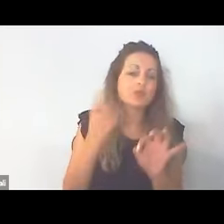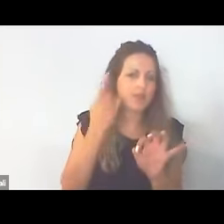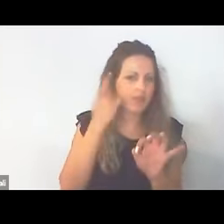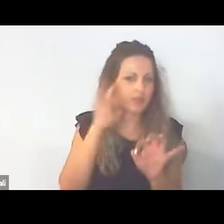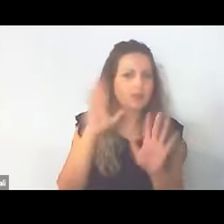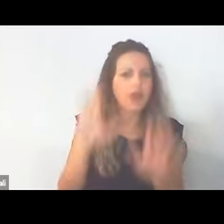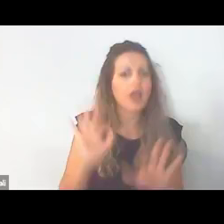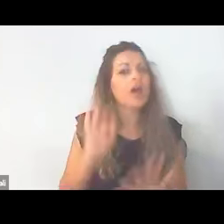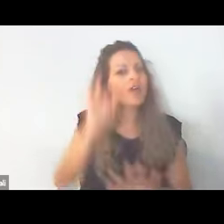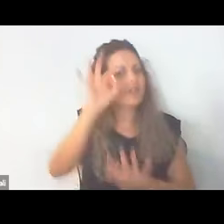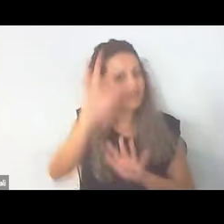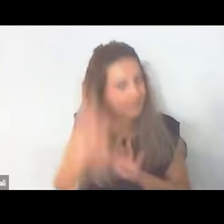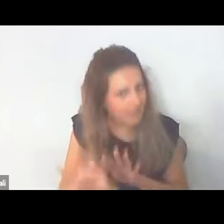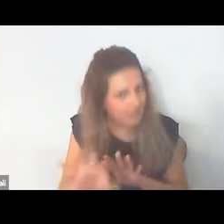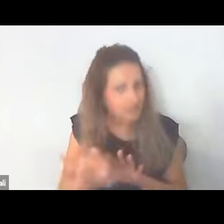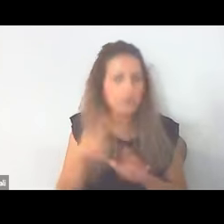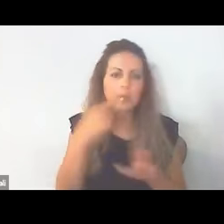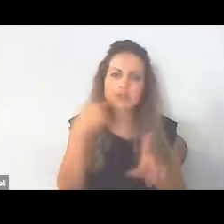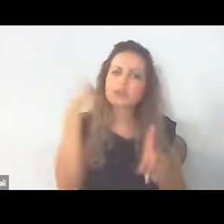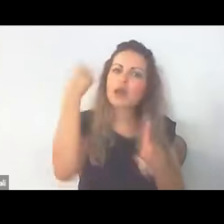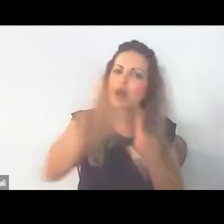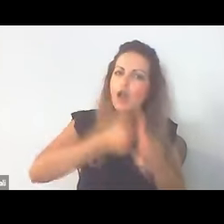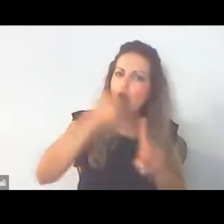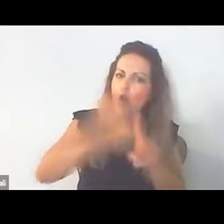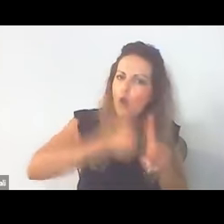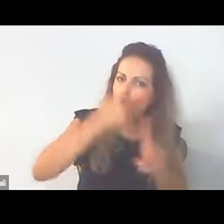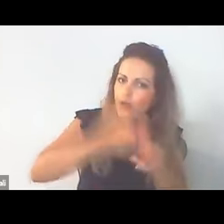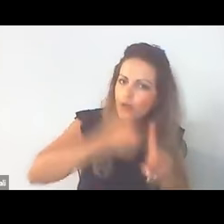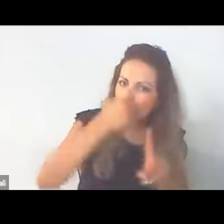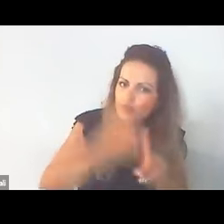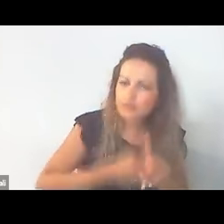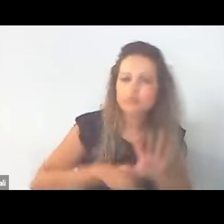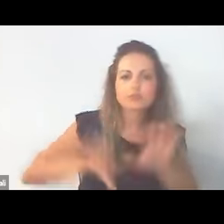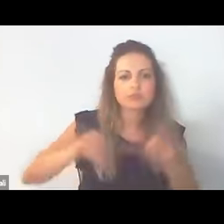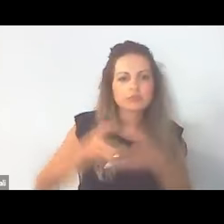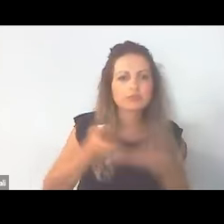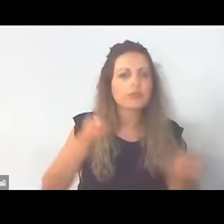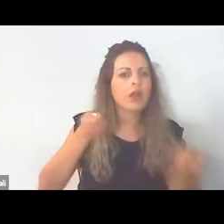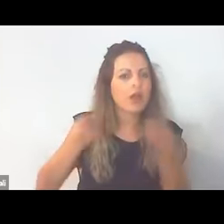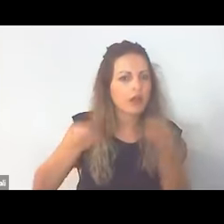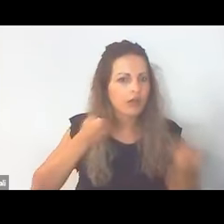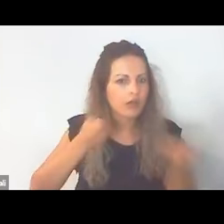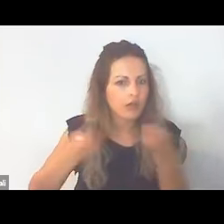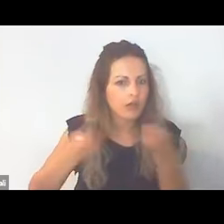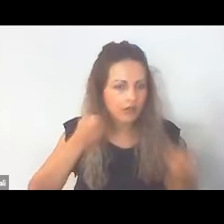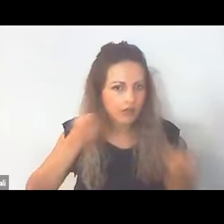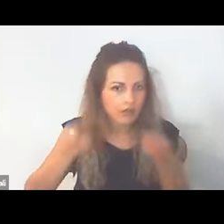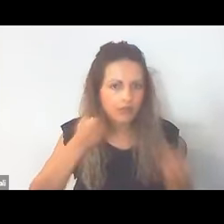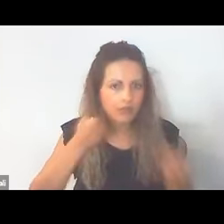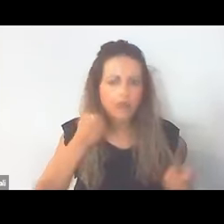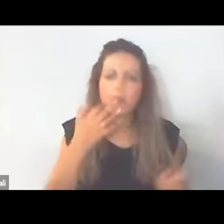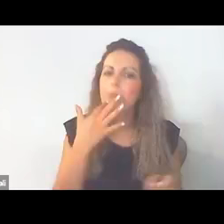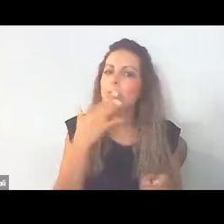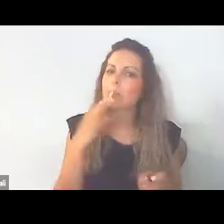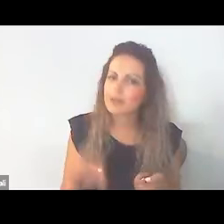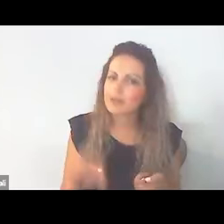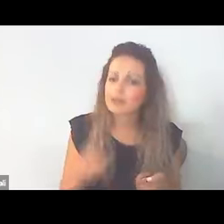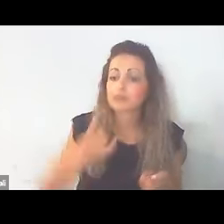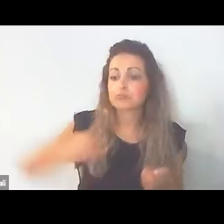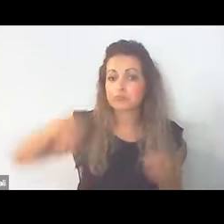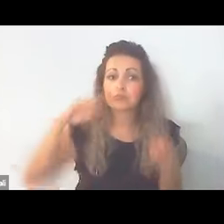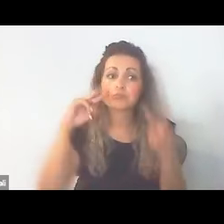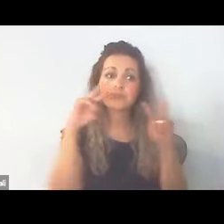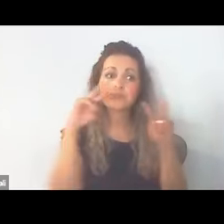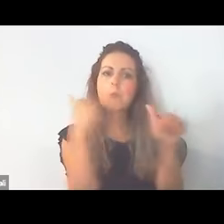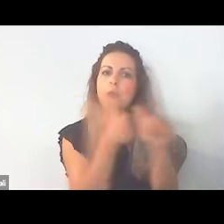αγώνες του φεμινιστικού κινήματος, πολλών οργανώσεων. Τα περιέγραψε πριν η Ειρήνη, δεν θα κουράσουμε αυτά. Εμείς παρακολουθούσαμε τις